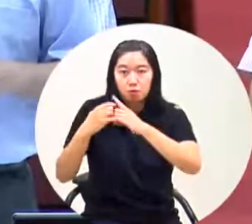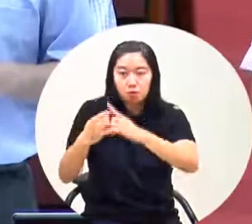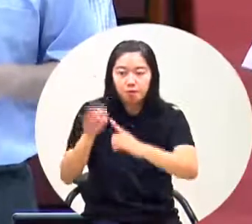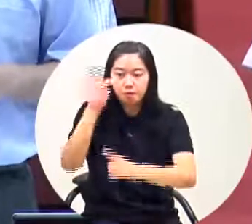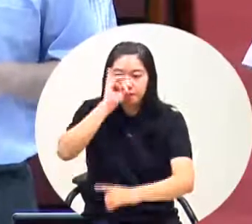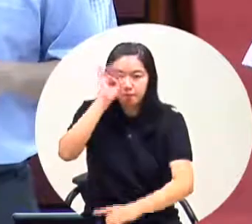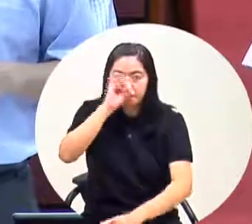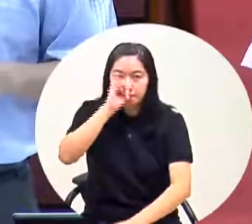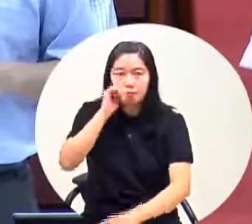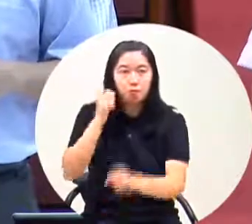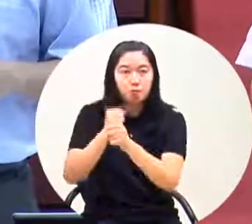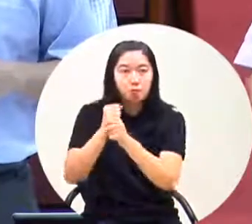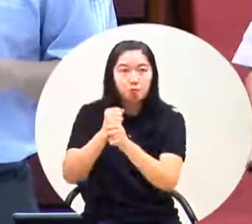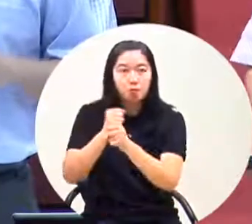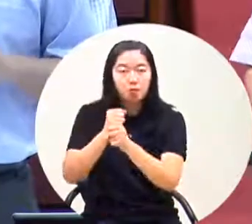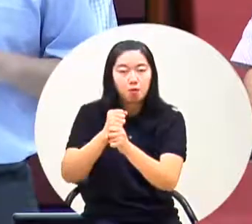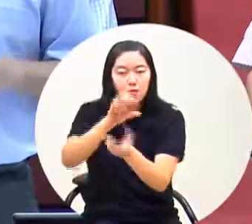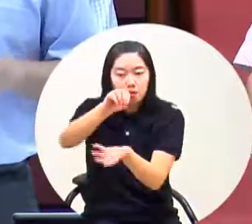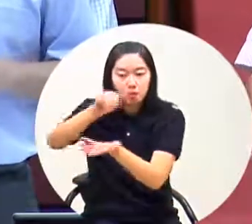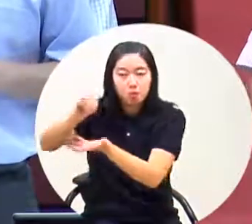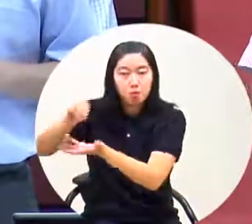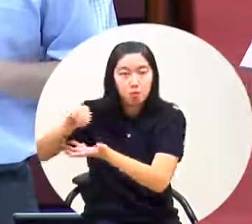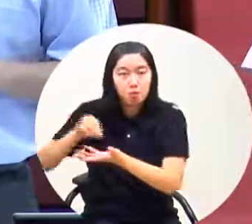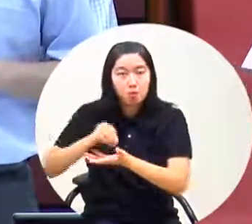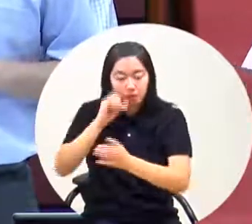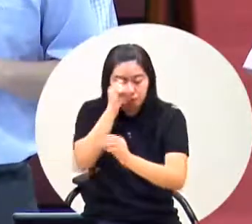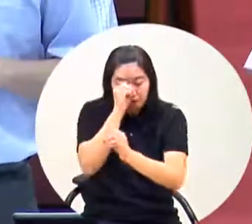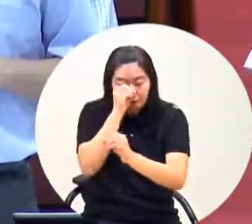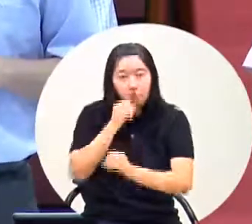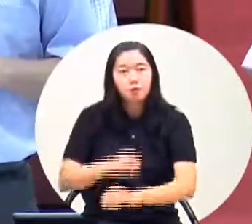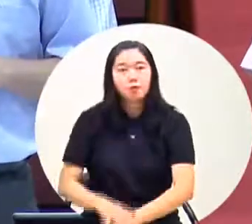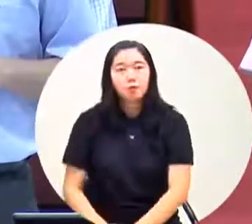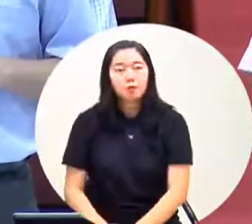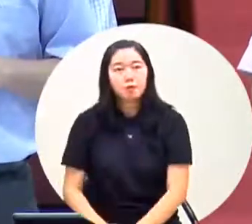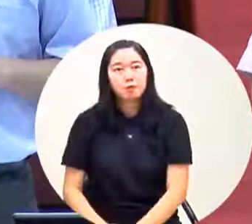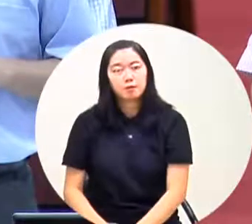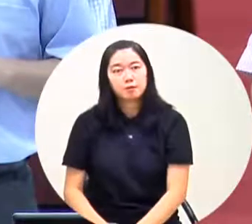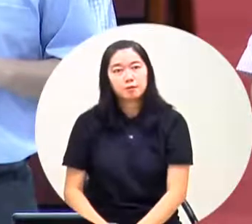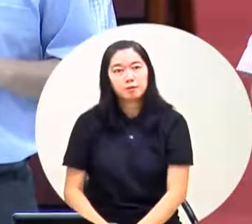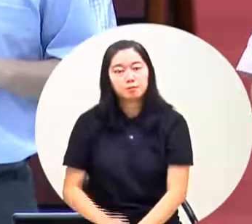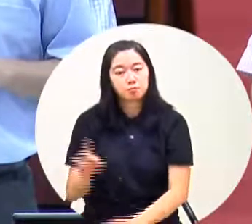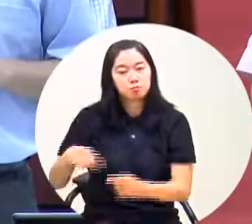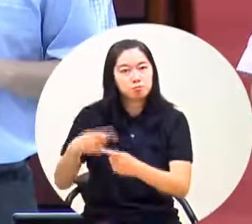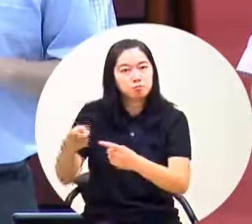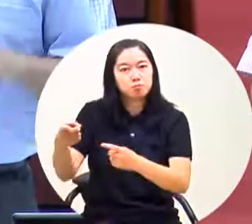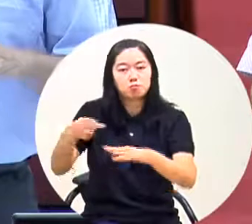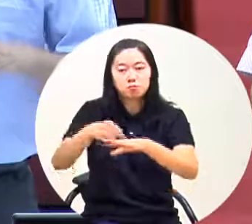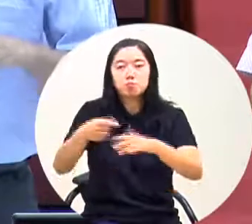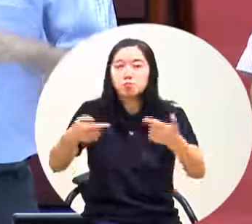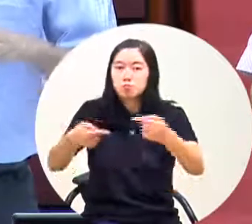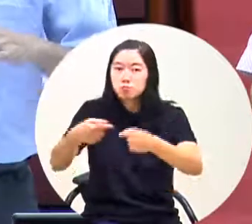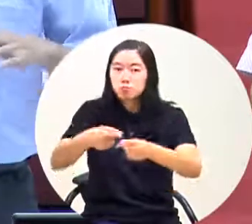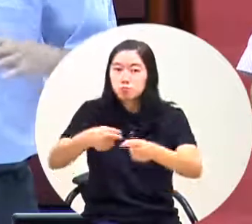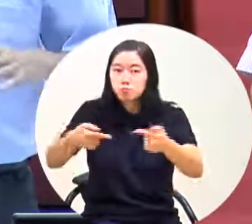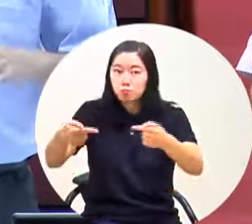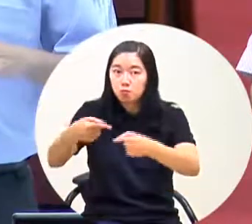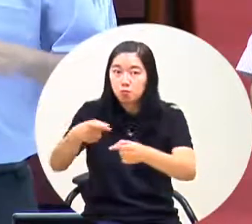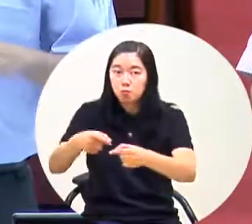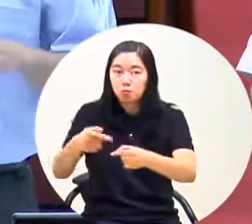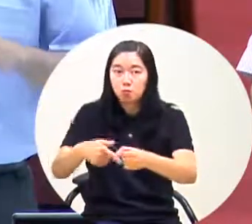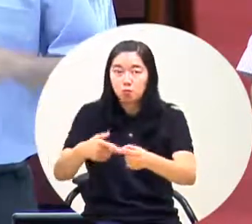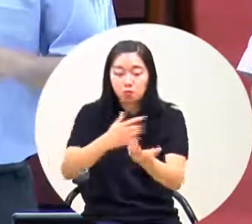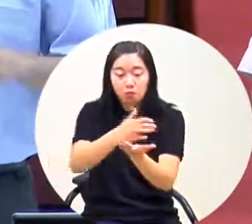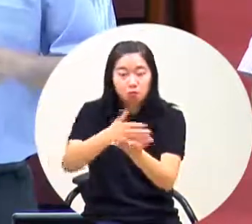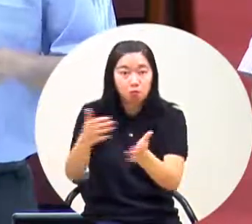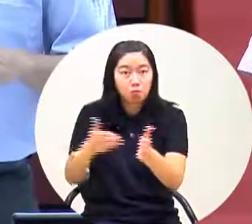做一些采样，好，那这些的情形发现这是应该是金属表面处理液，伊本身处理后迄个